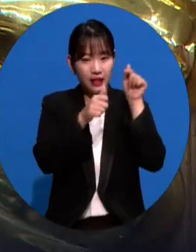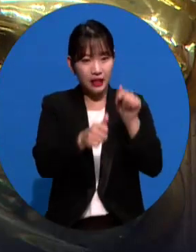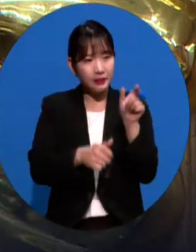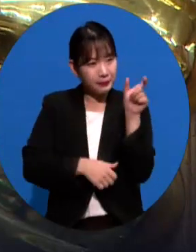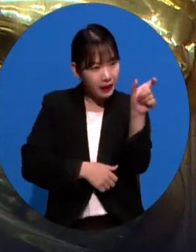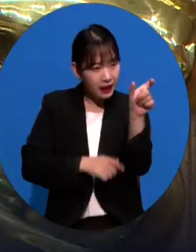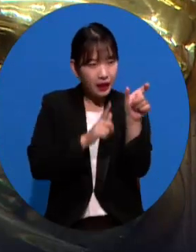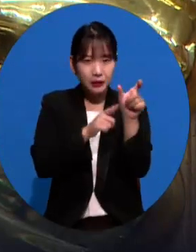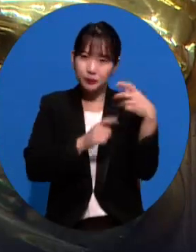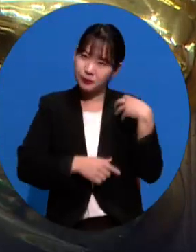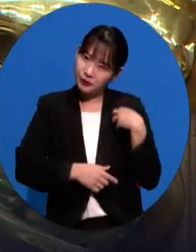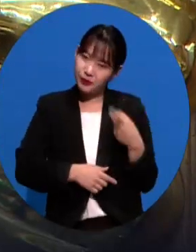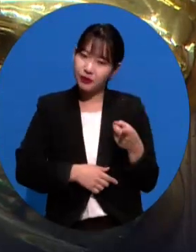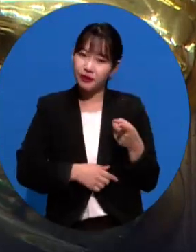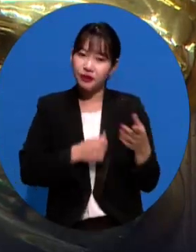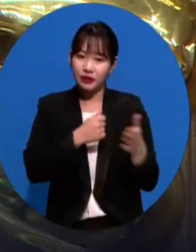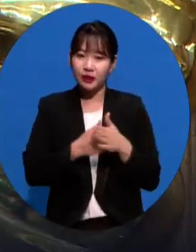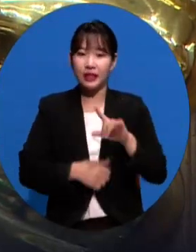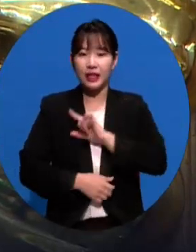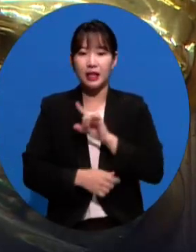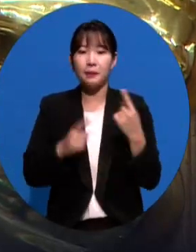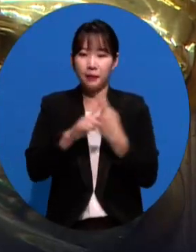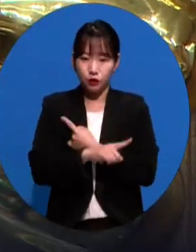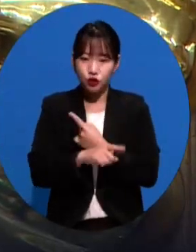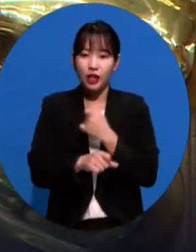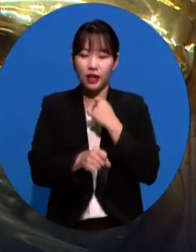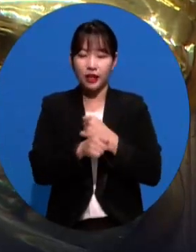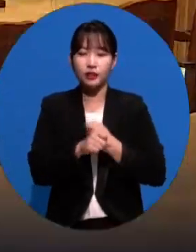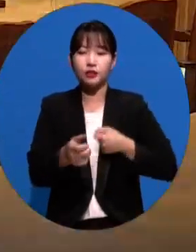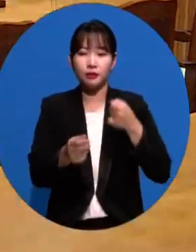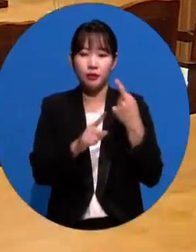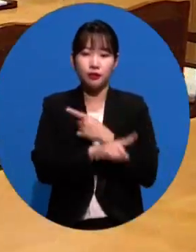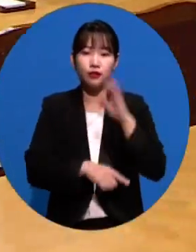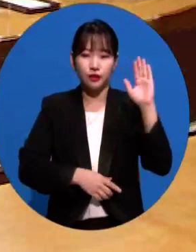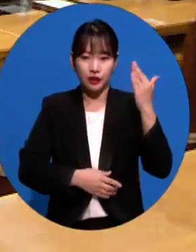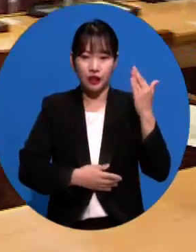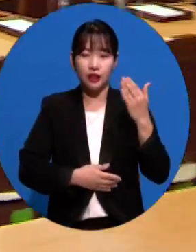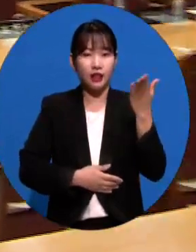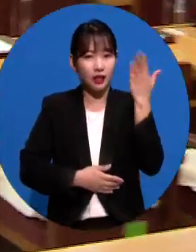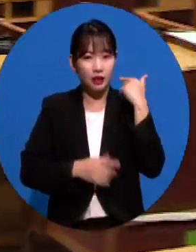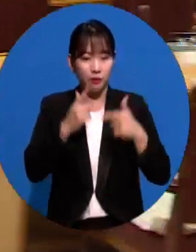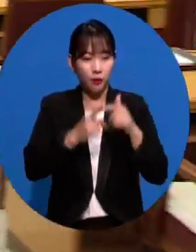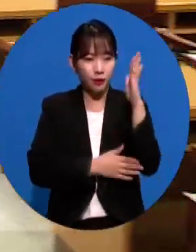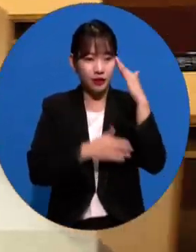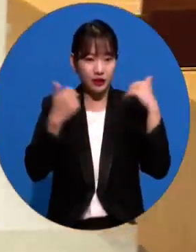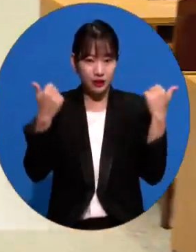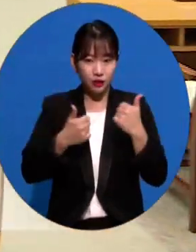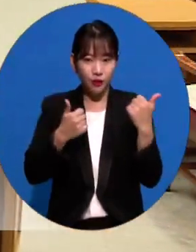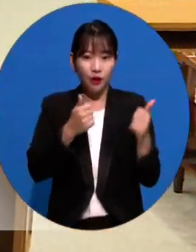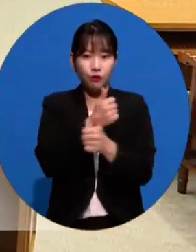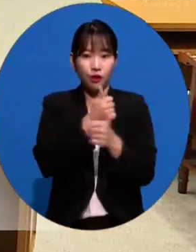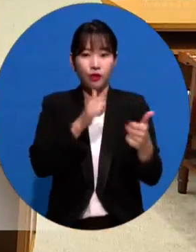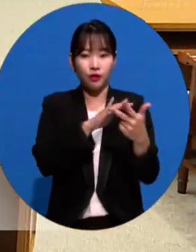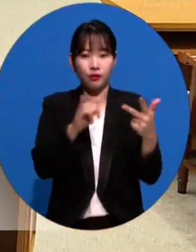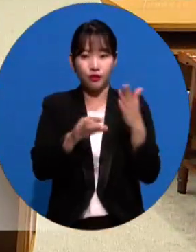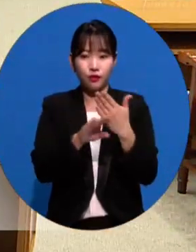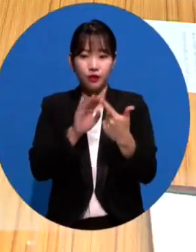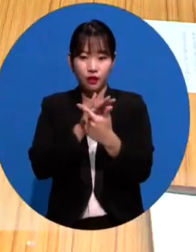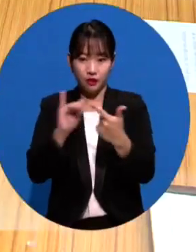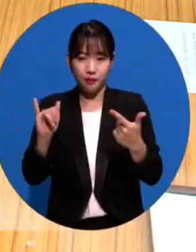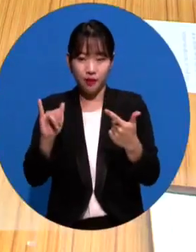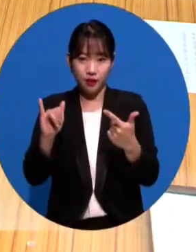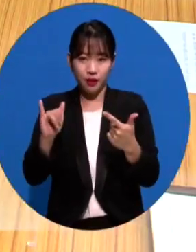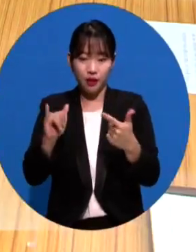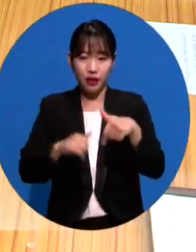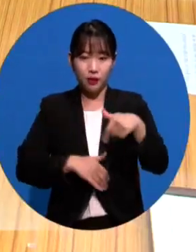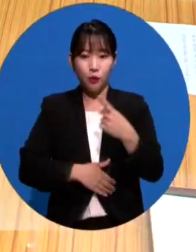좀 부담스럽고 해가지고 우리가 명칭을 이렇게 바꿉시다 이렇게 했죠. 당시 목포시의회 예결위원 7명 중 6명이